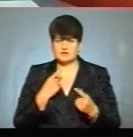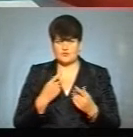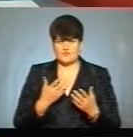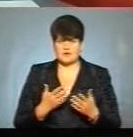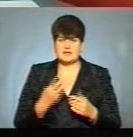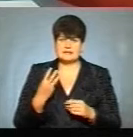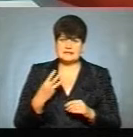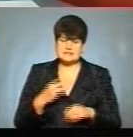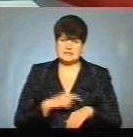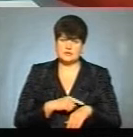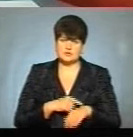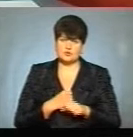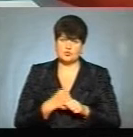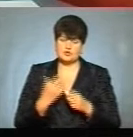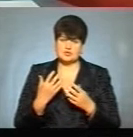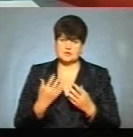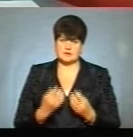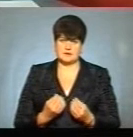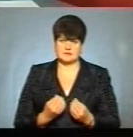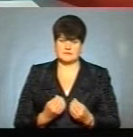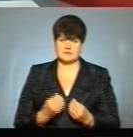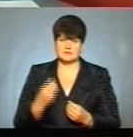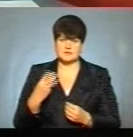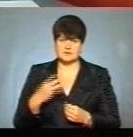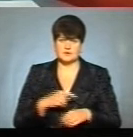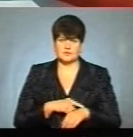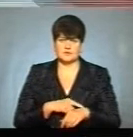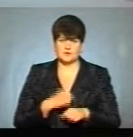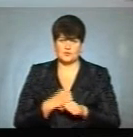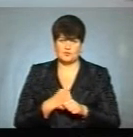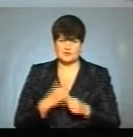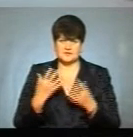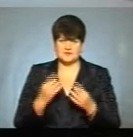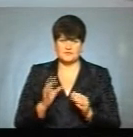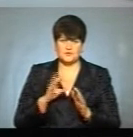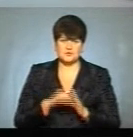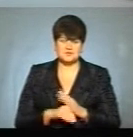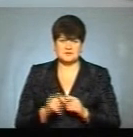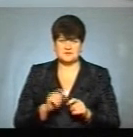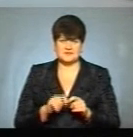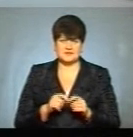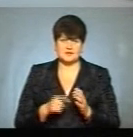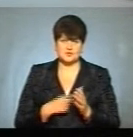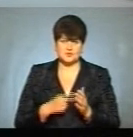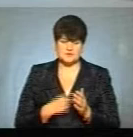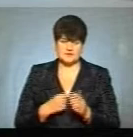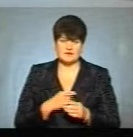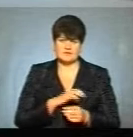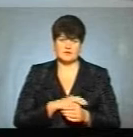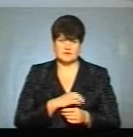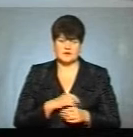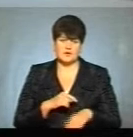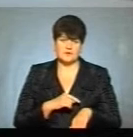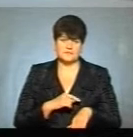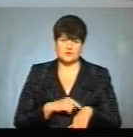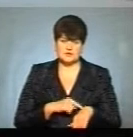а 30-годинний робочий день. Тому що в 30-годинний робочий день включається перевірка зошитів, виховна година,